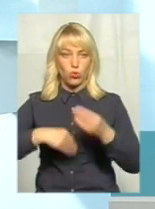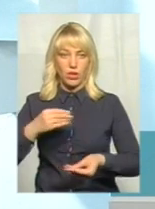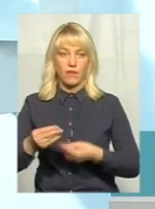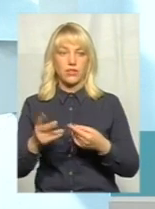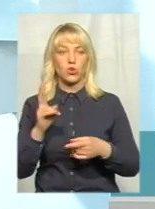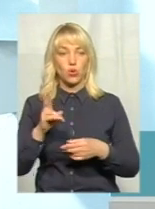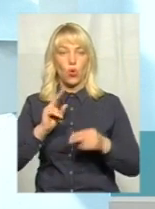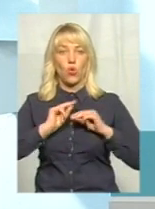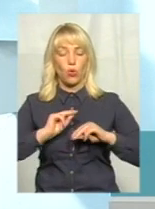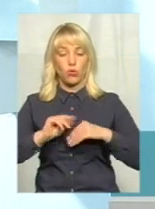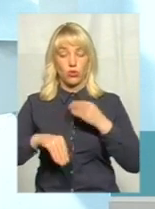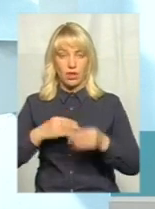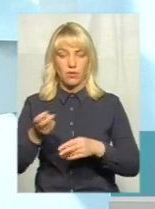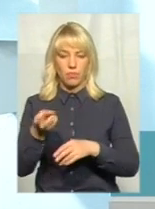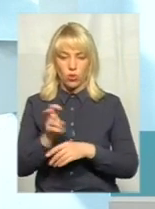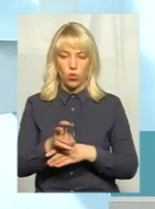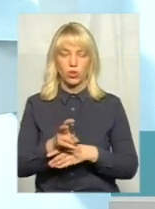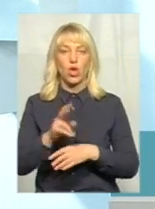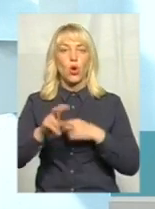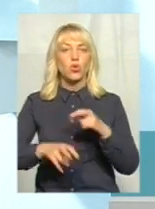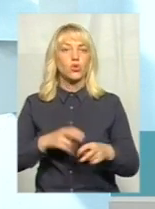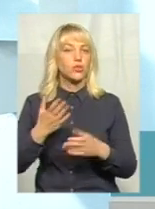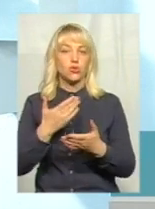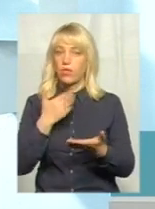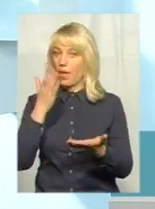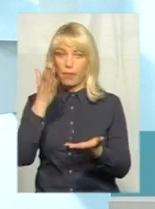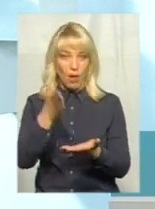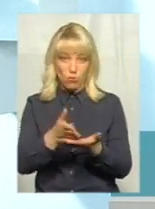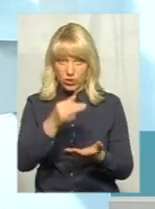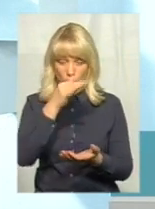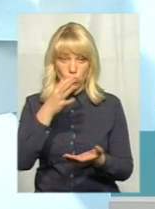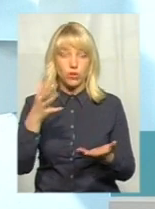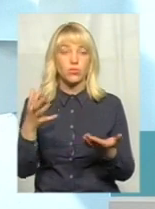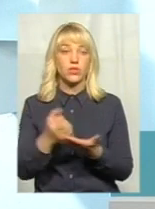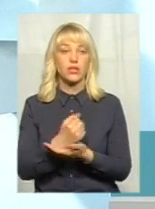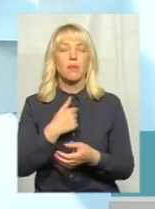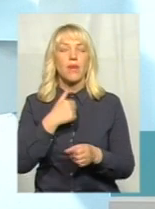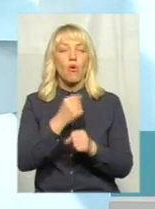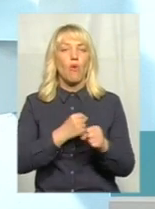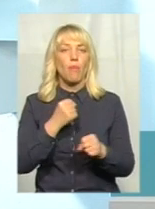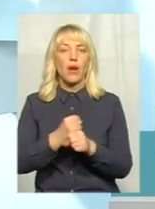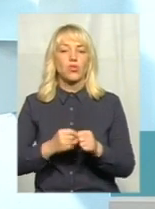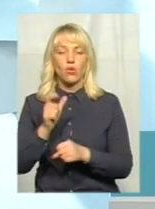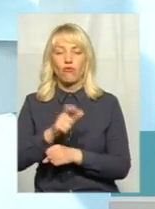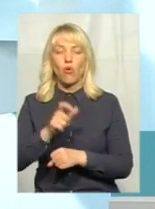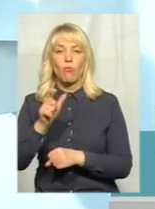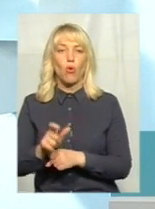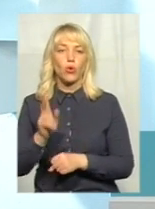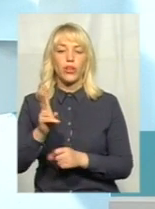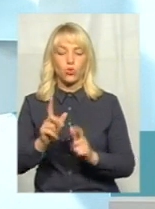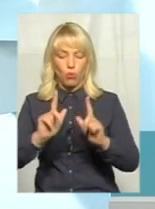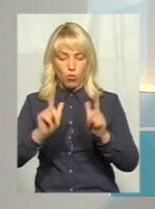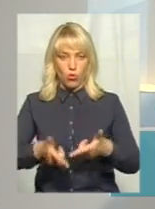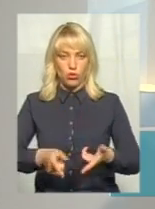шукає, якщо ми не можемо напряму знайти людину, ми опрацьовуємо тих людей, які якби погоджуються змінити